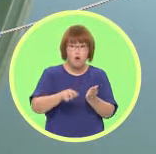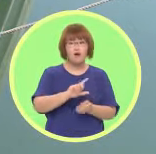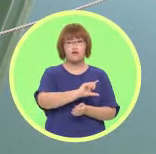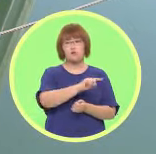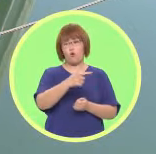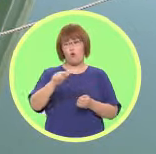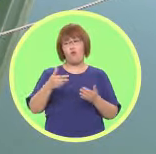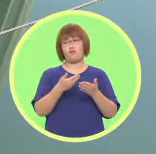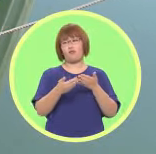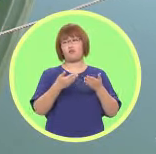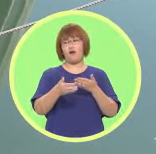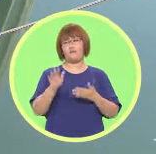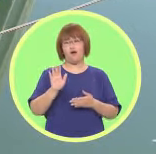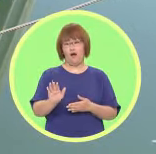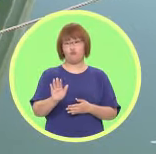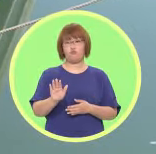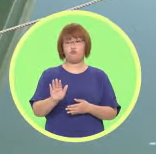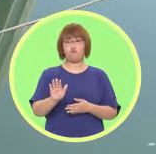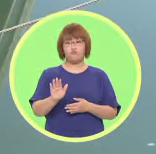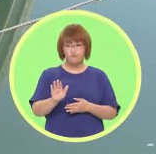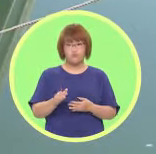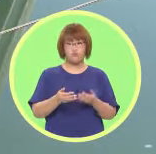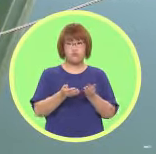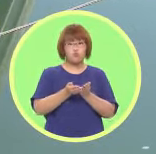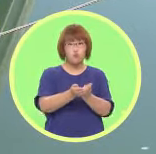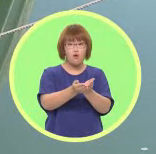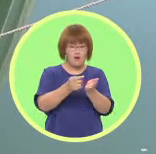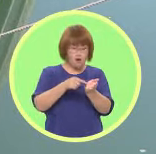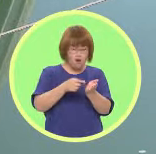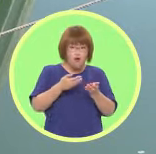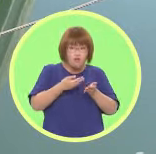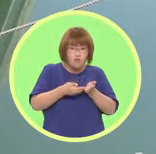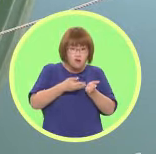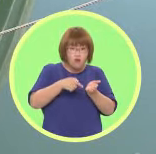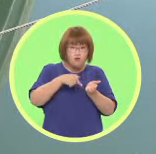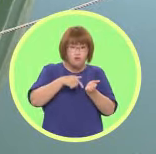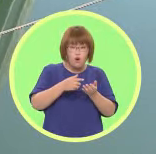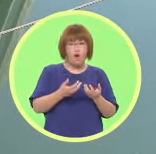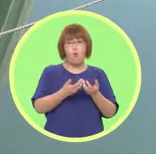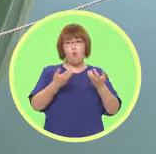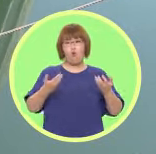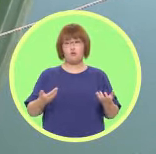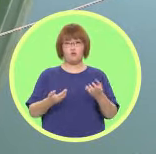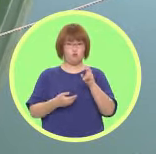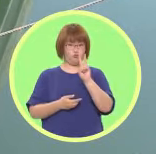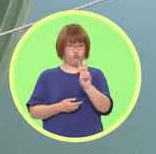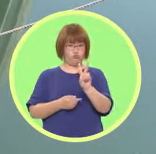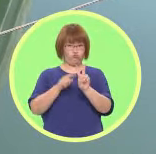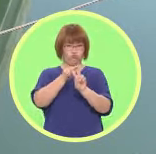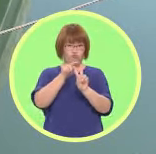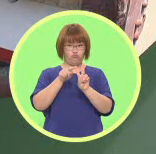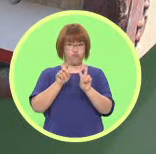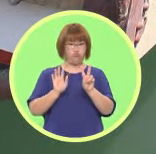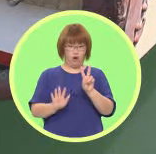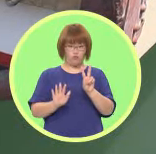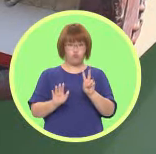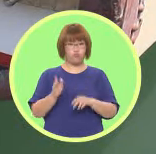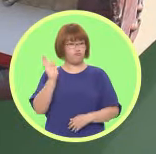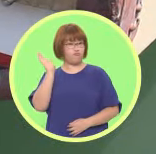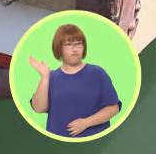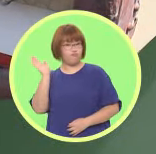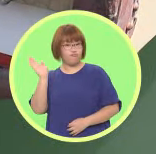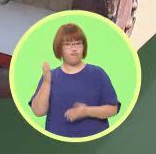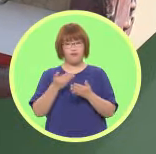れぞれ特徴的なデザインがあるのですが、後ろ側に描かれている絵は大きく分けて2種類あります。